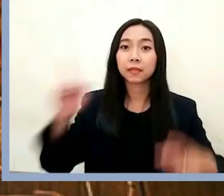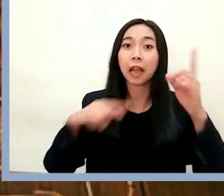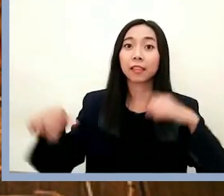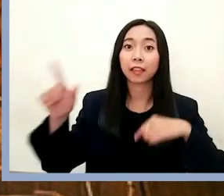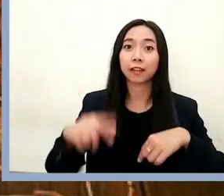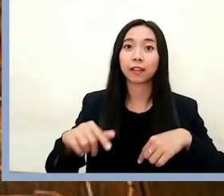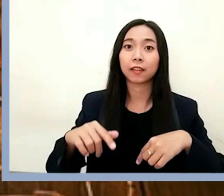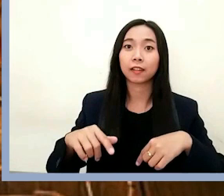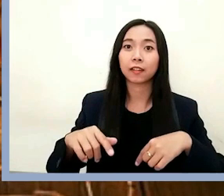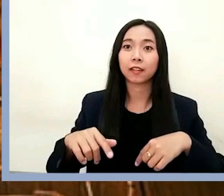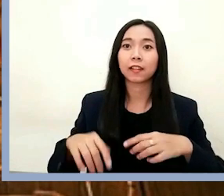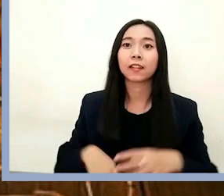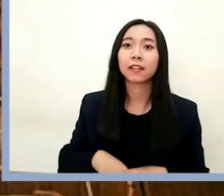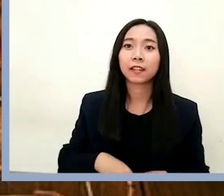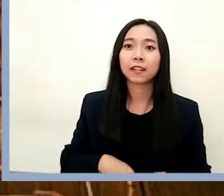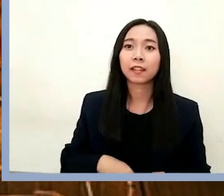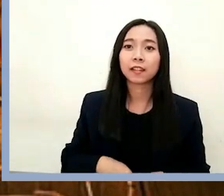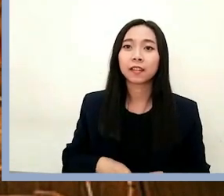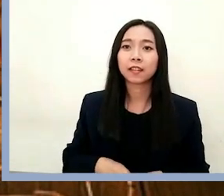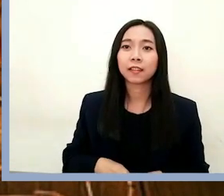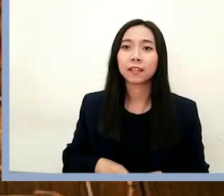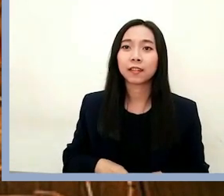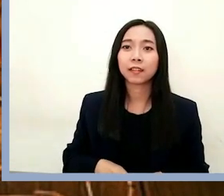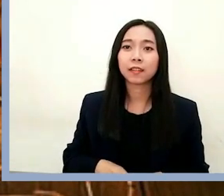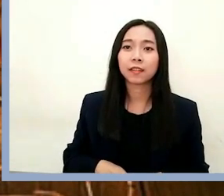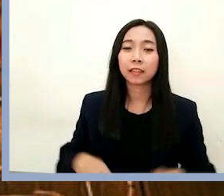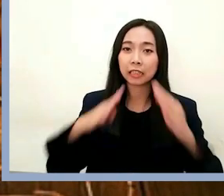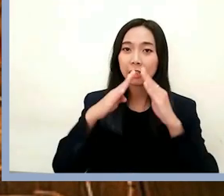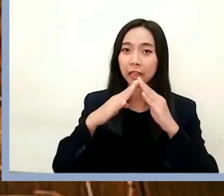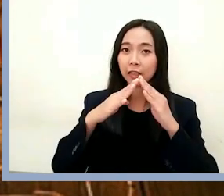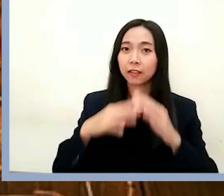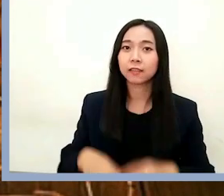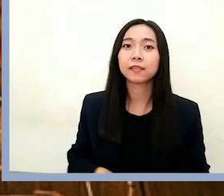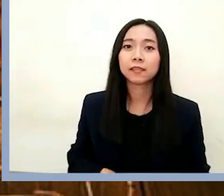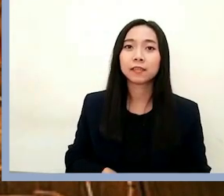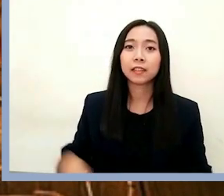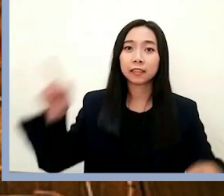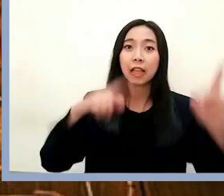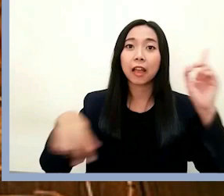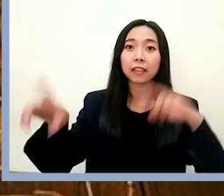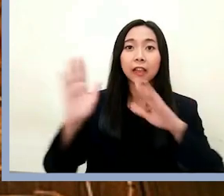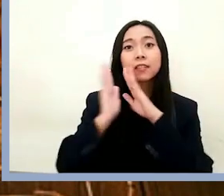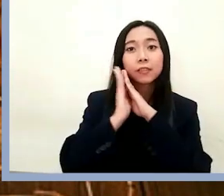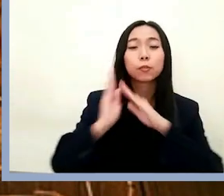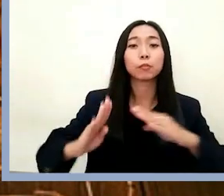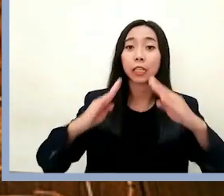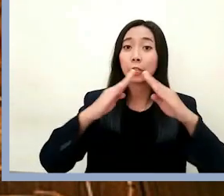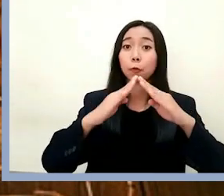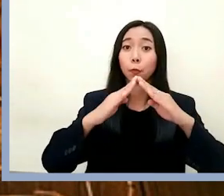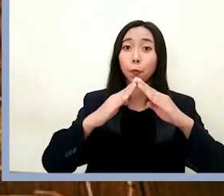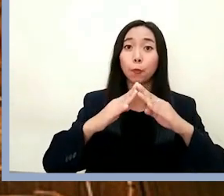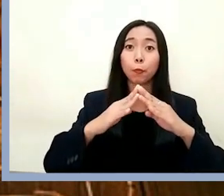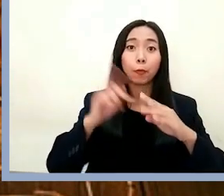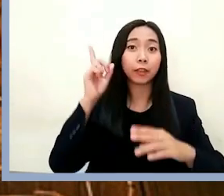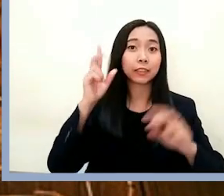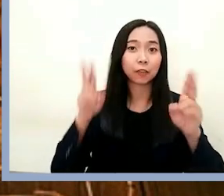menumpang di rumah adalah tindakan yang personal ya pasti ya kita juga mengalami itu kalau kita diijinkan tinggal